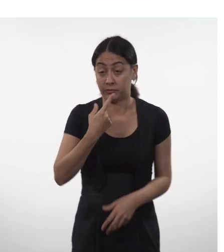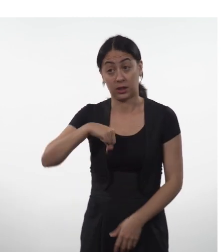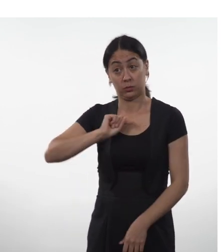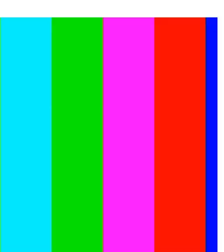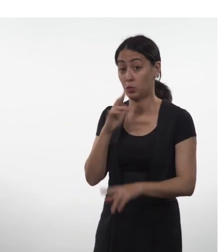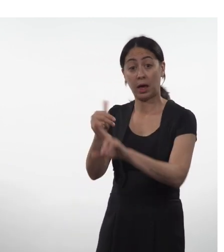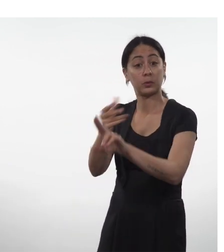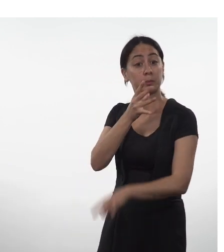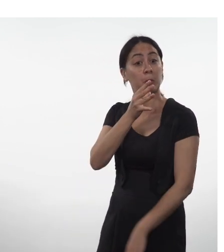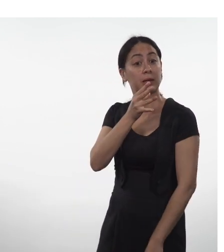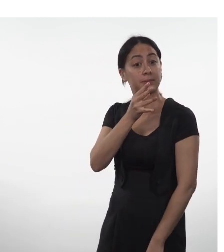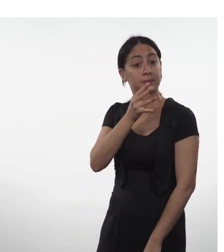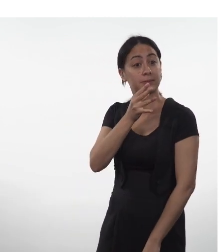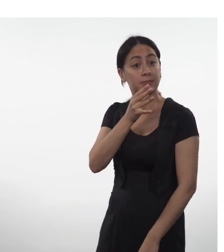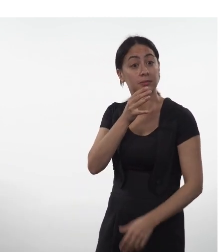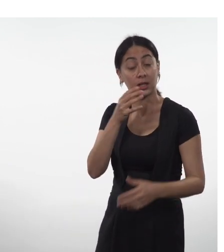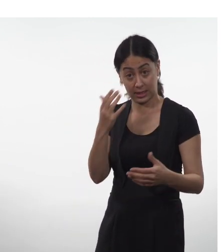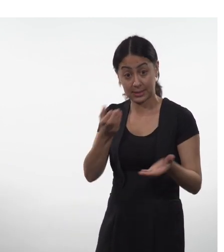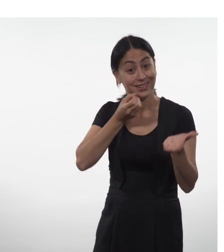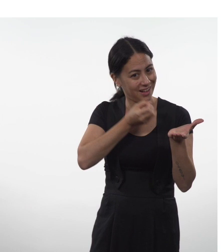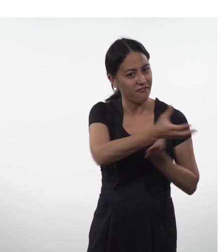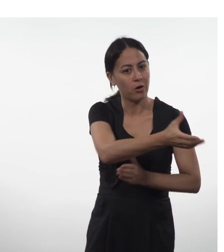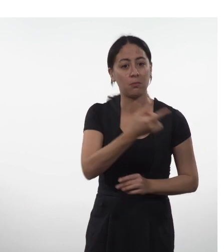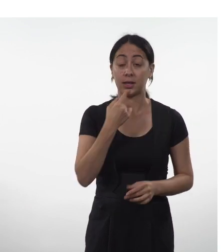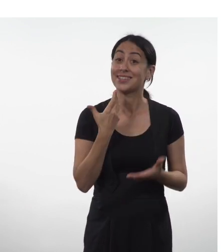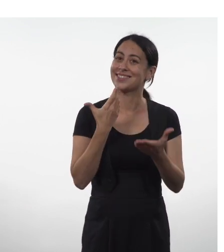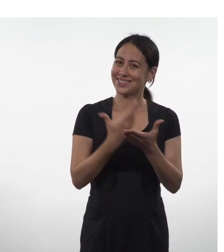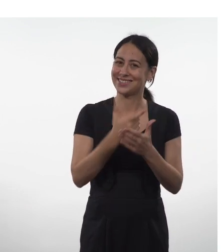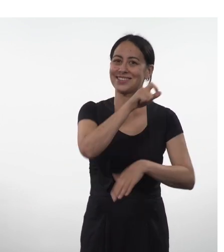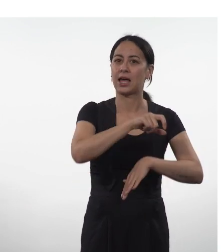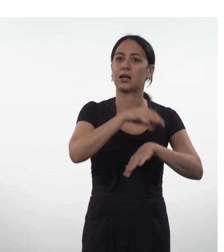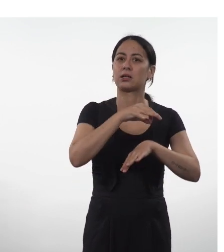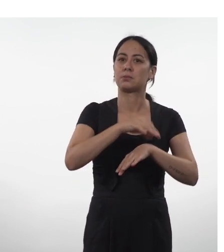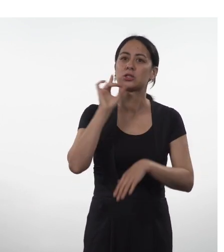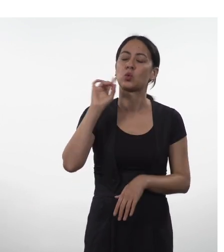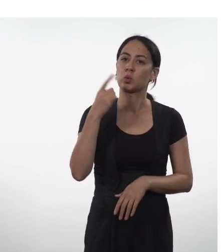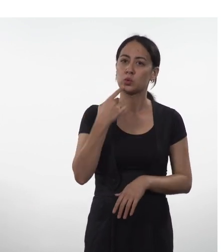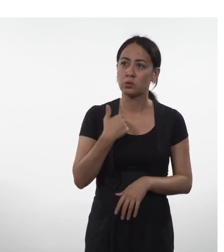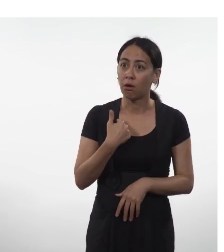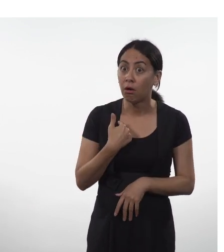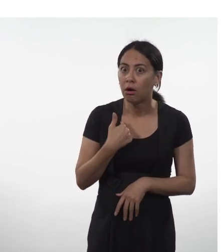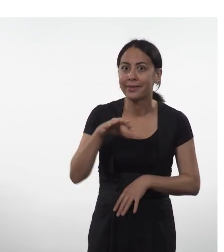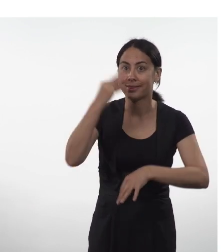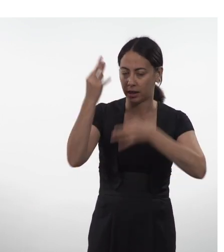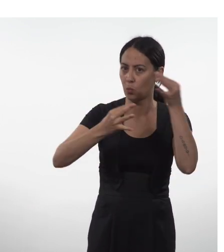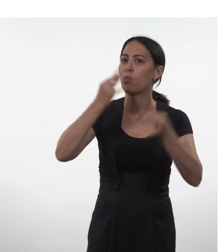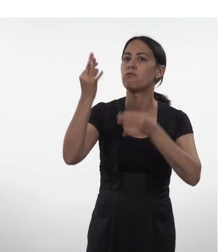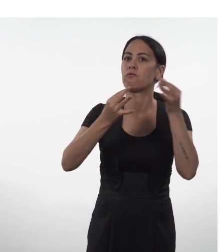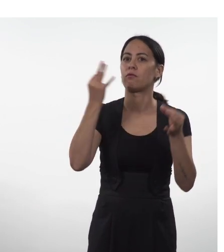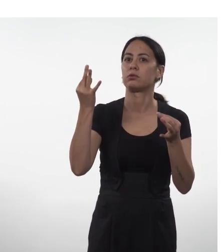sourds découvrent ça. Pour eux, c'est vraiment la découverte de ce que c'est qu'un secret professionnel quand ils mettent les pieds dans une unité.